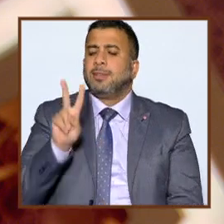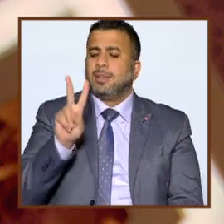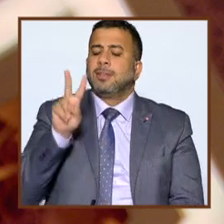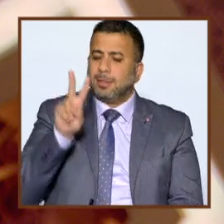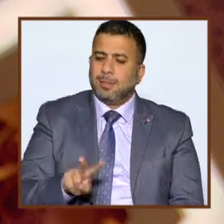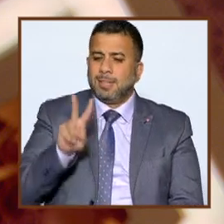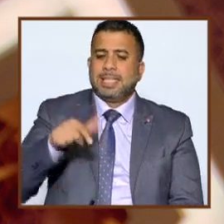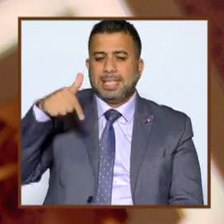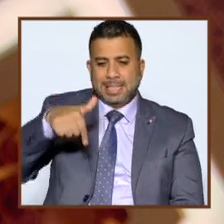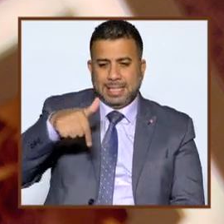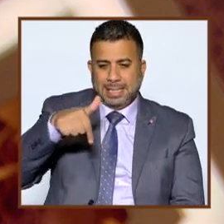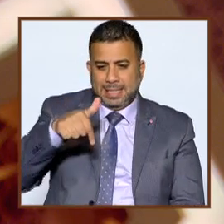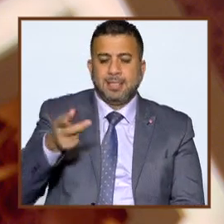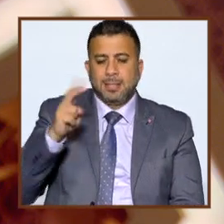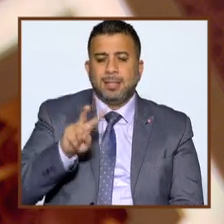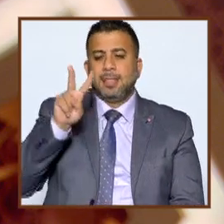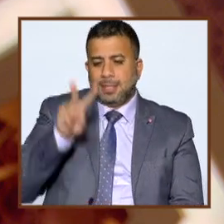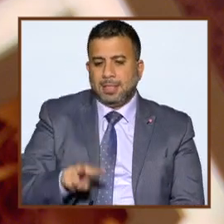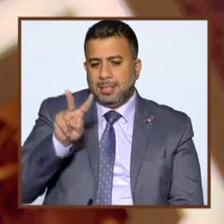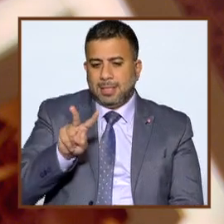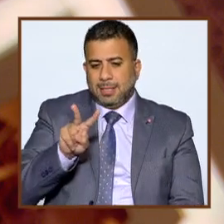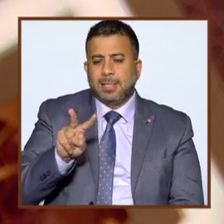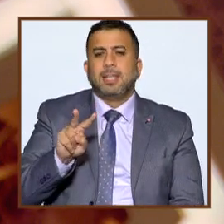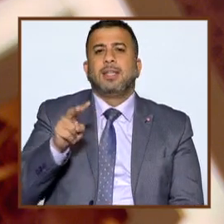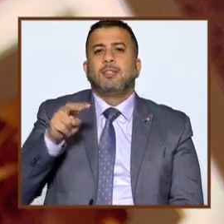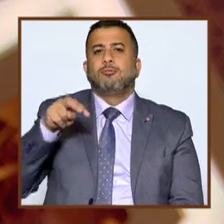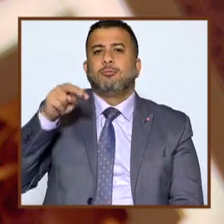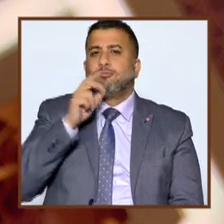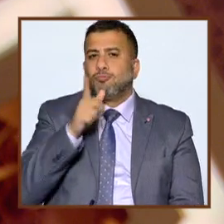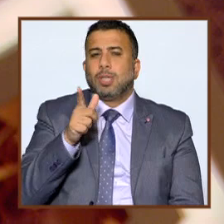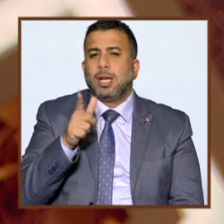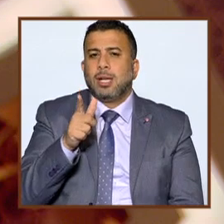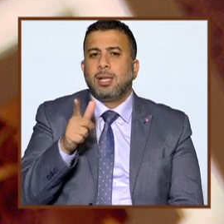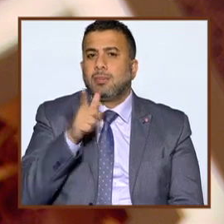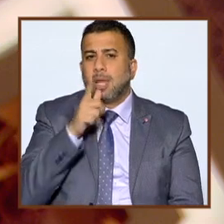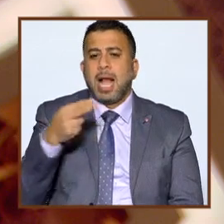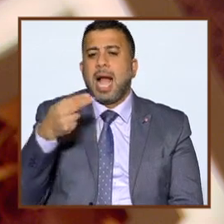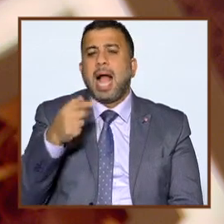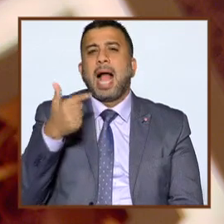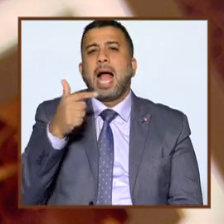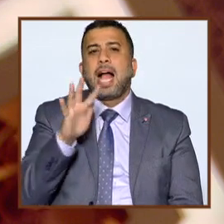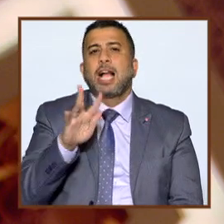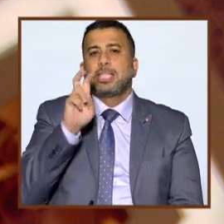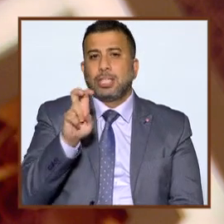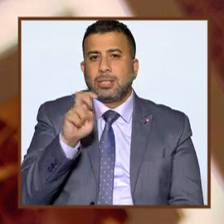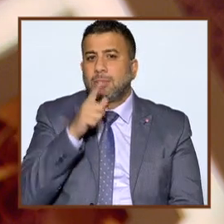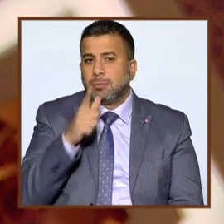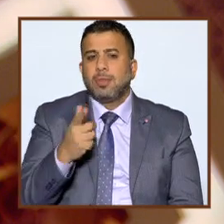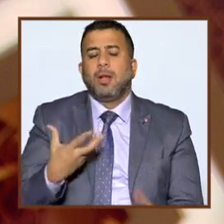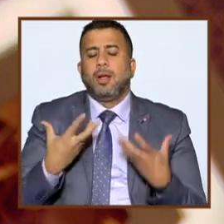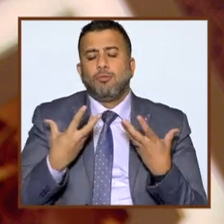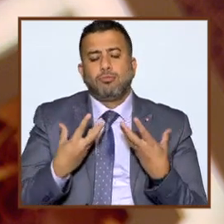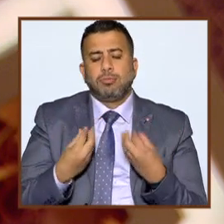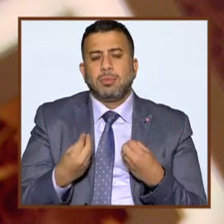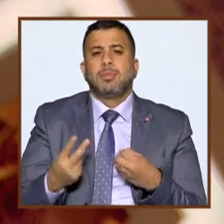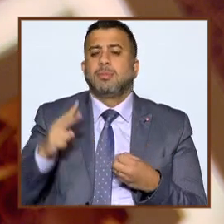ويسلم منهما، ثم يقوم فيصلي ركعتين ويسلم منهما. تقول عائشة: فلا تسأل عن حسنهن وطولهن.